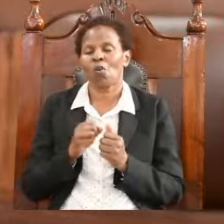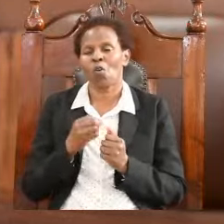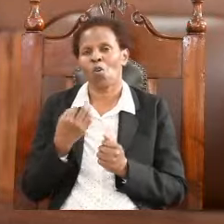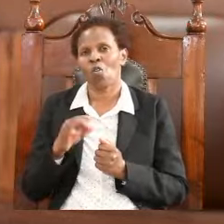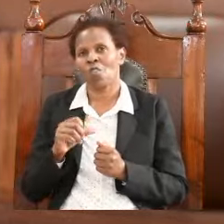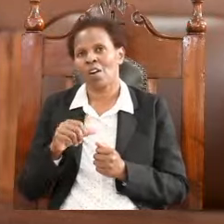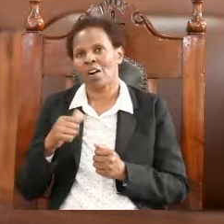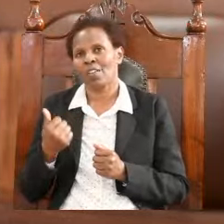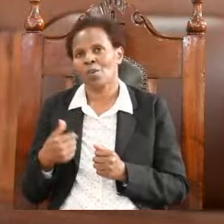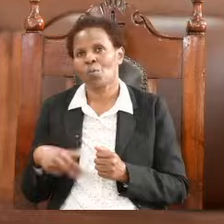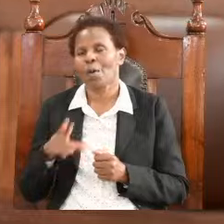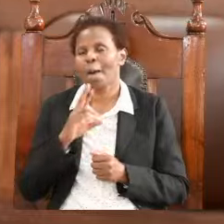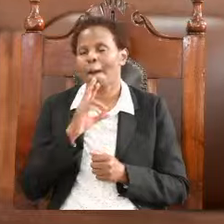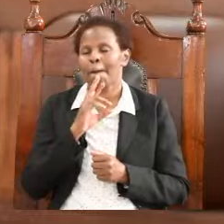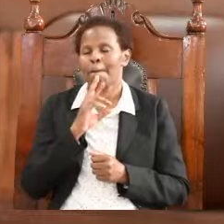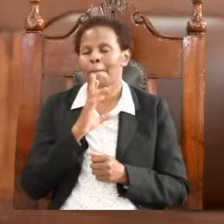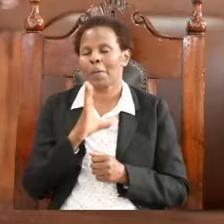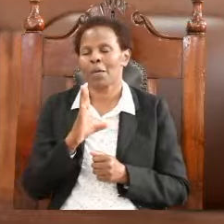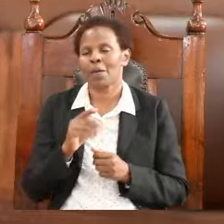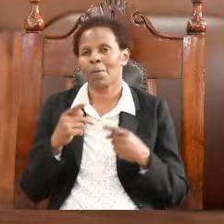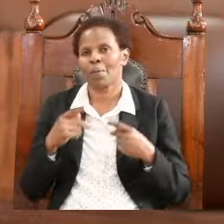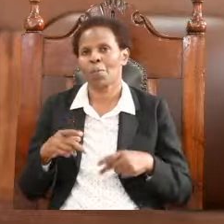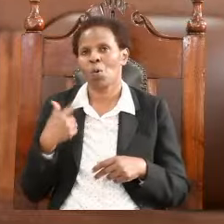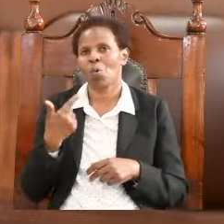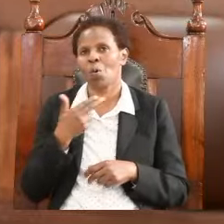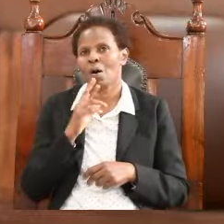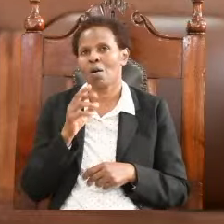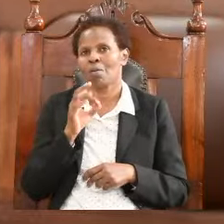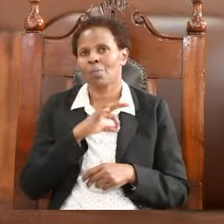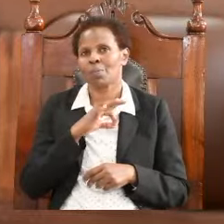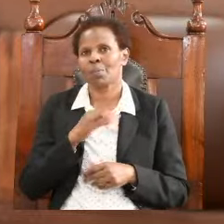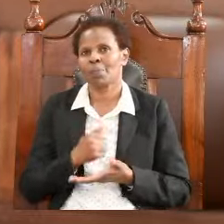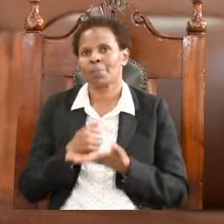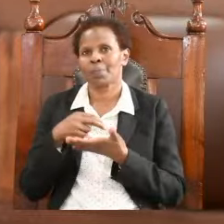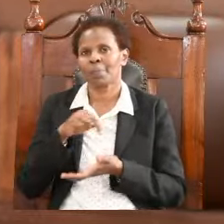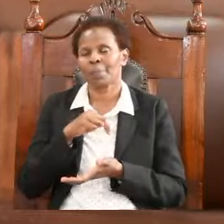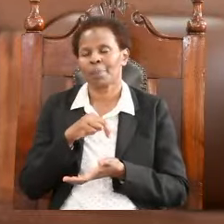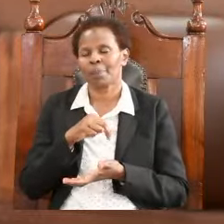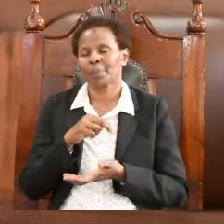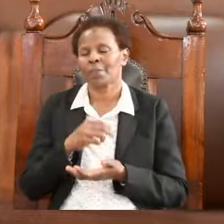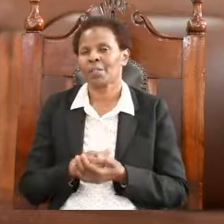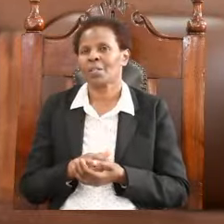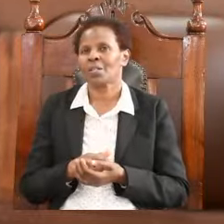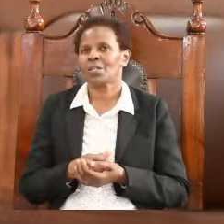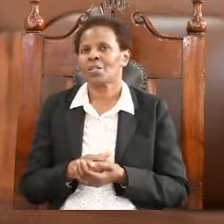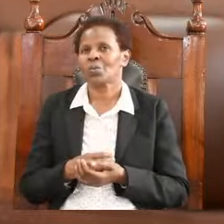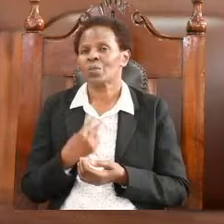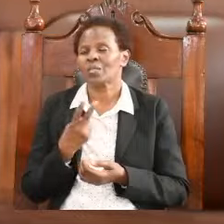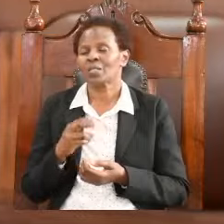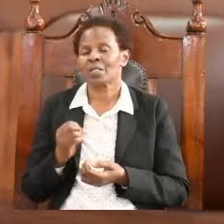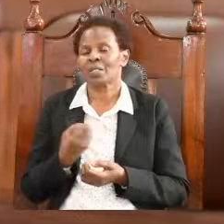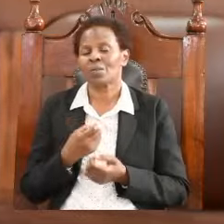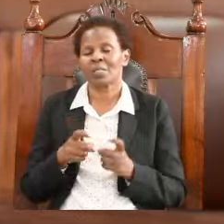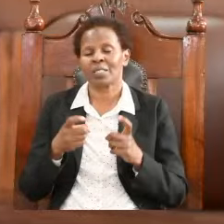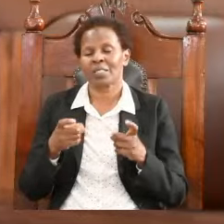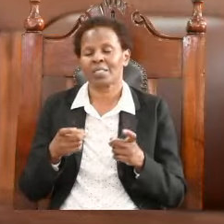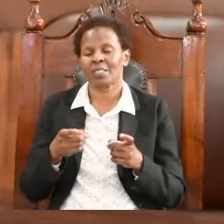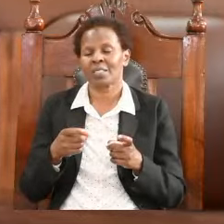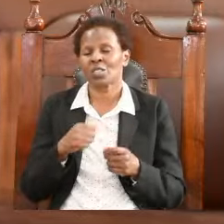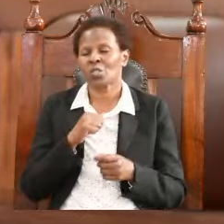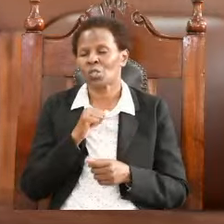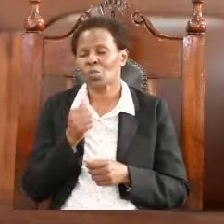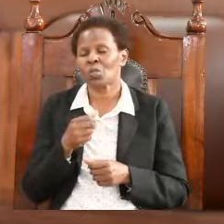tukorwo turi andu twina uguni mwathani tuteithie ku kuona mehia maitu na